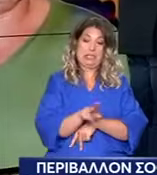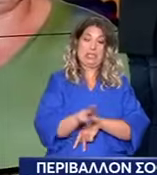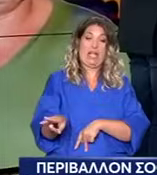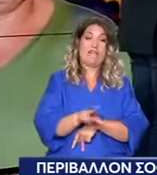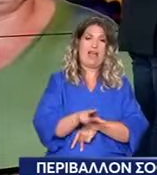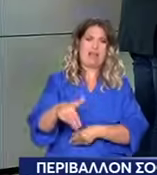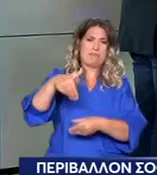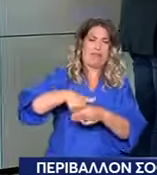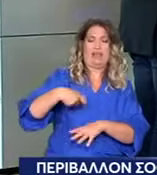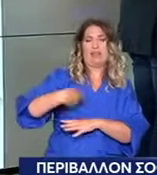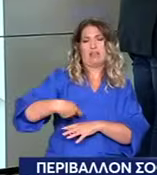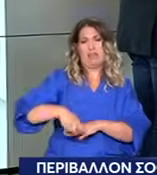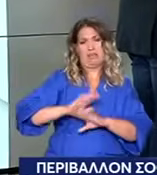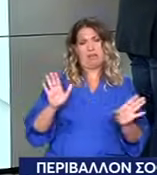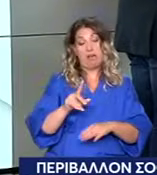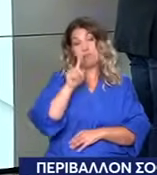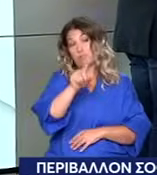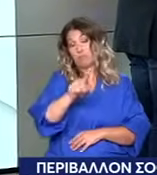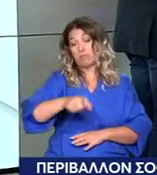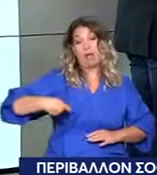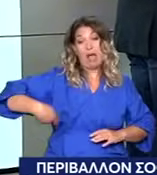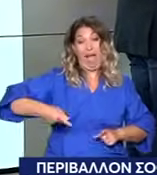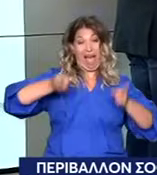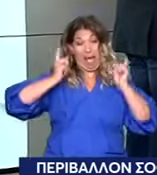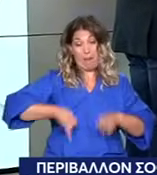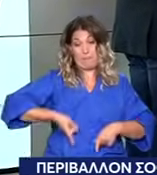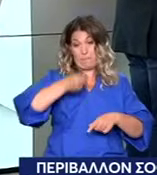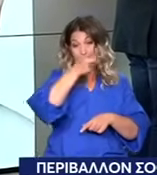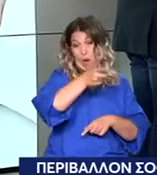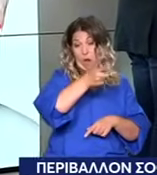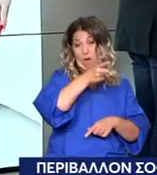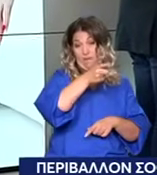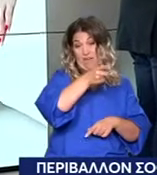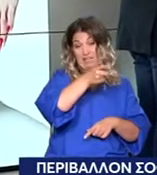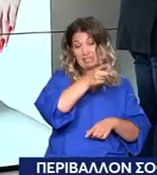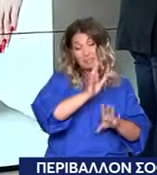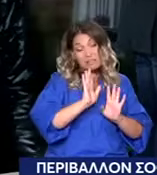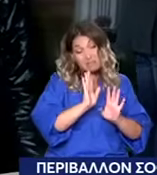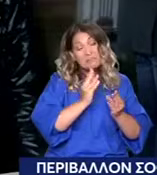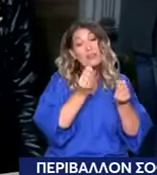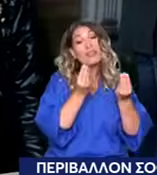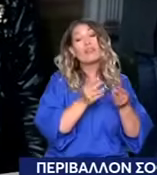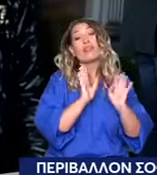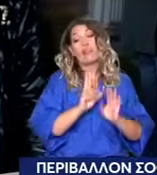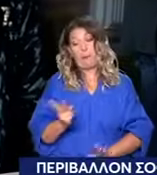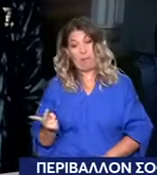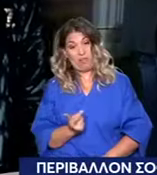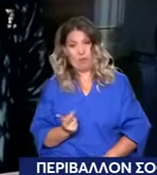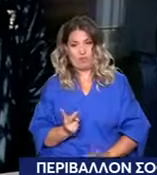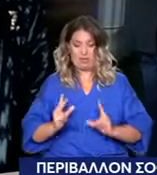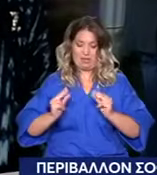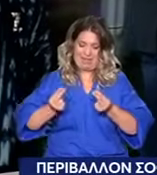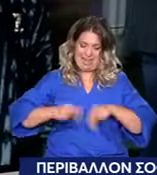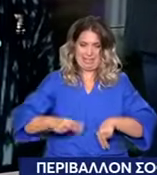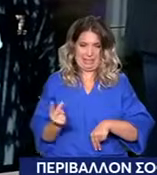η καλύτερη δικαστική απόφαση είναι χειρότερη από τον χειρότερο δικαστικό συμβιβασμό.